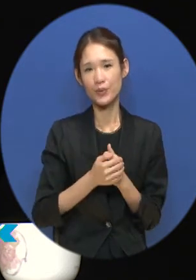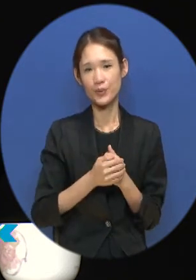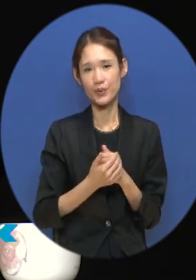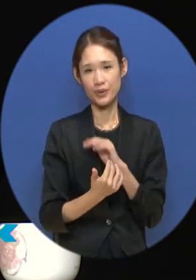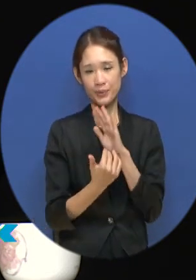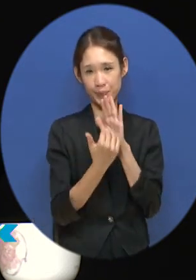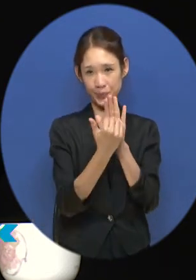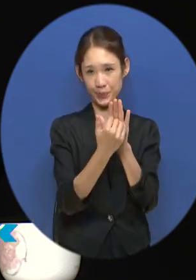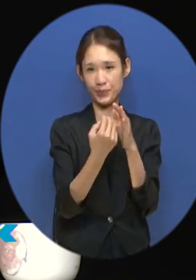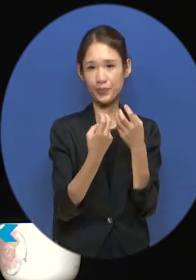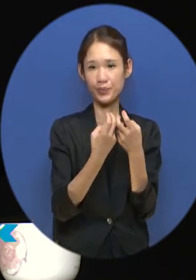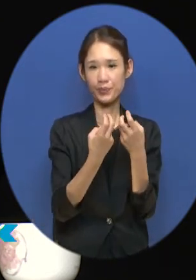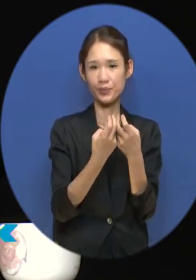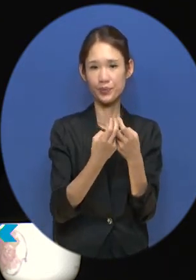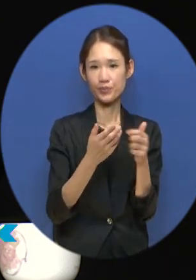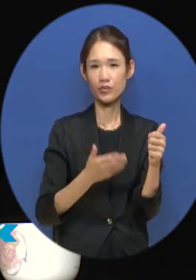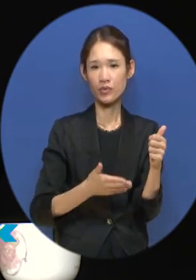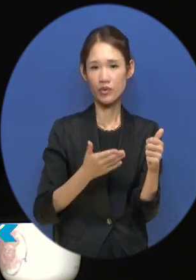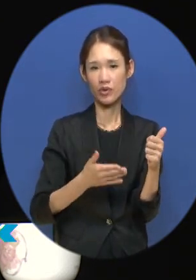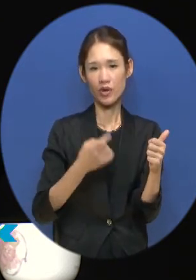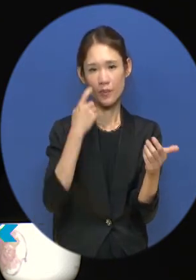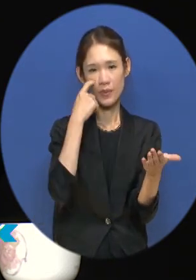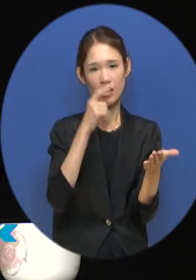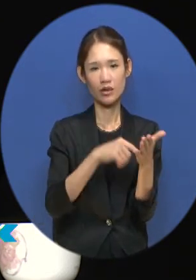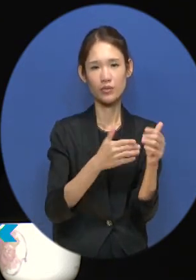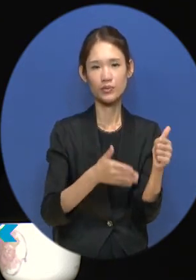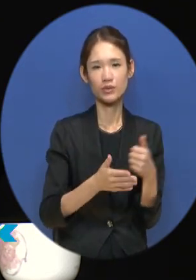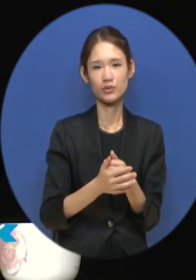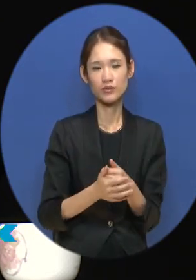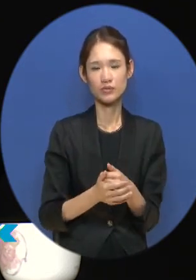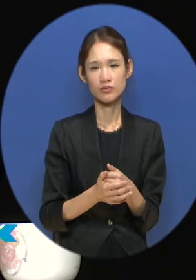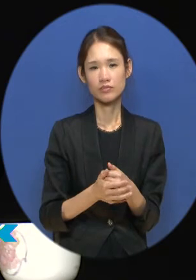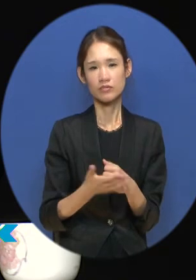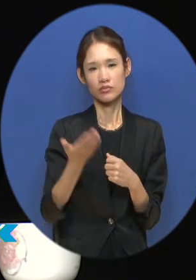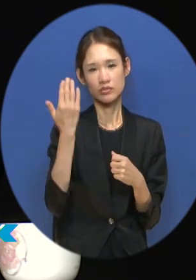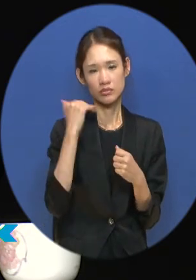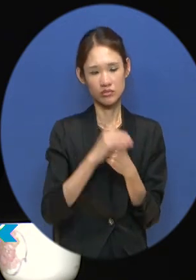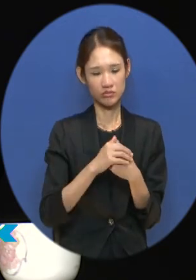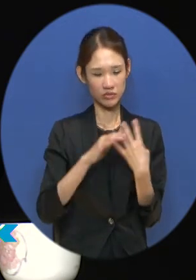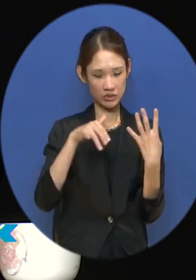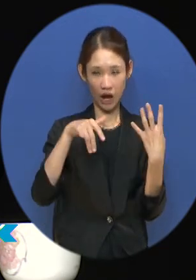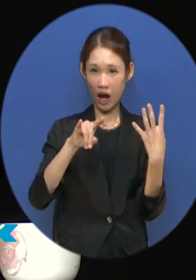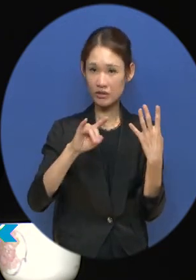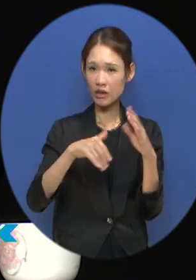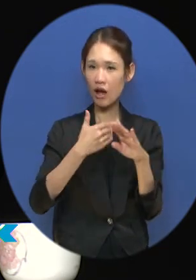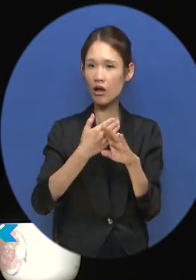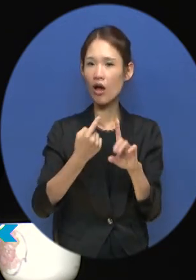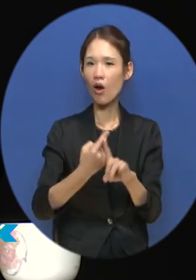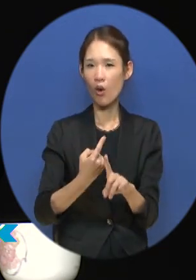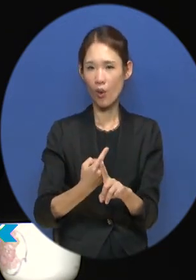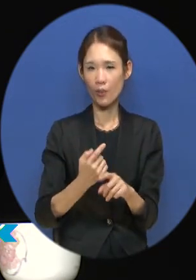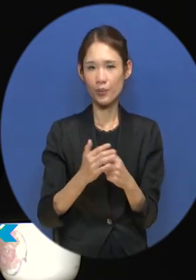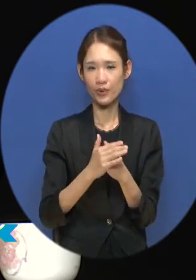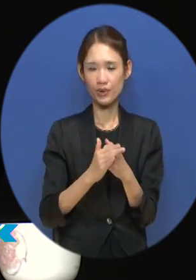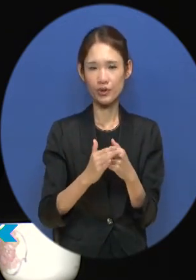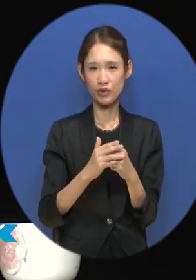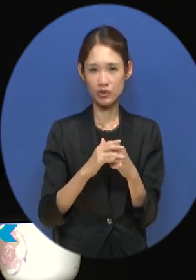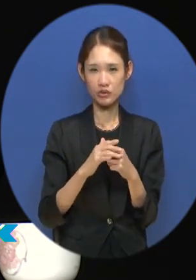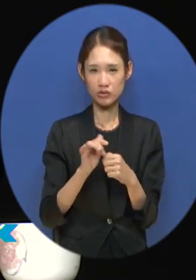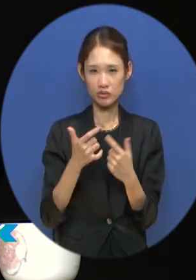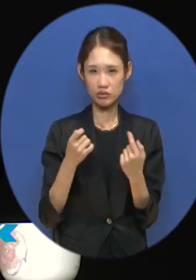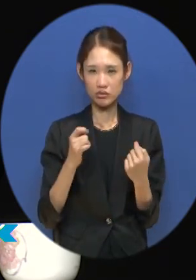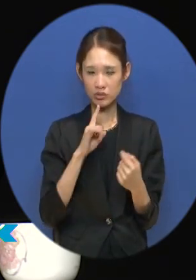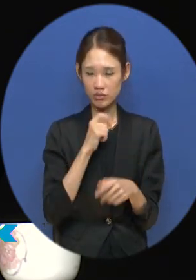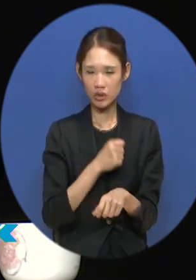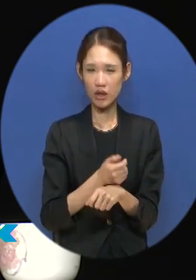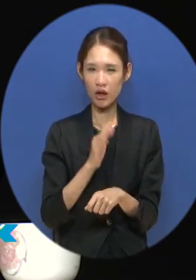예방하는 방법을 이제 강구해야 될 것 같습니다. 그런데 이제 뭐 요즘은 우리가 4차 산업혁명 시대 사회에 뭐 그렇게